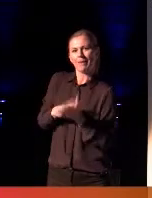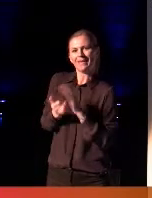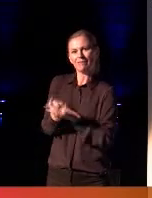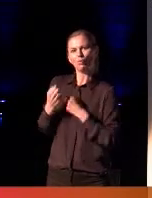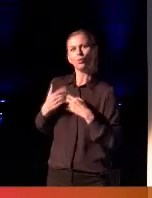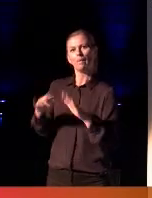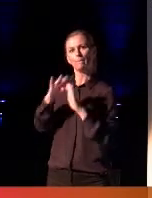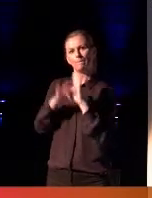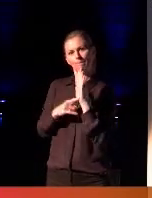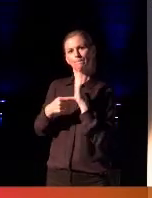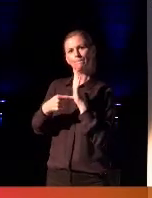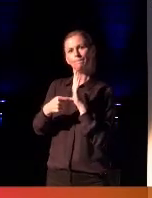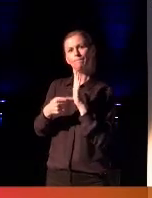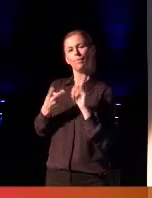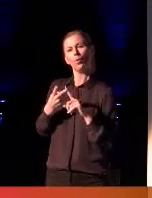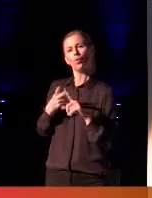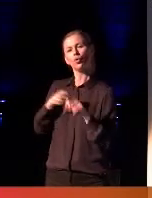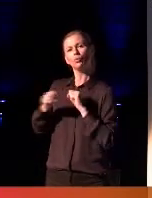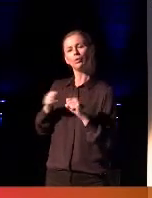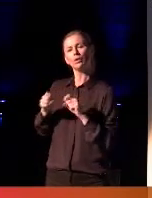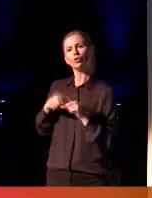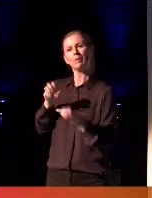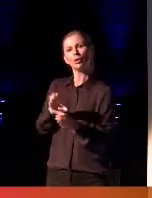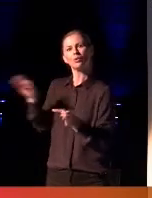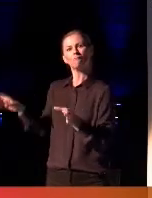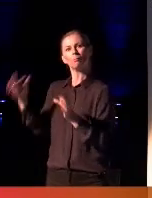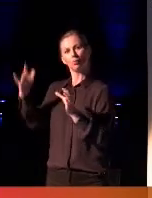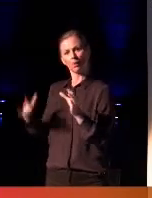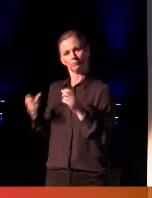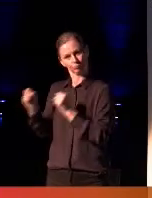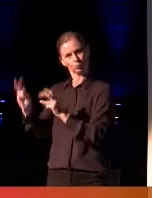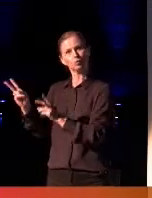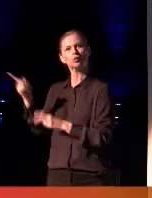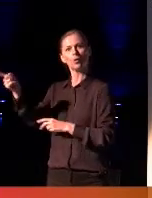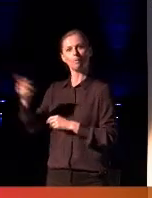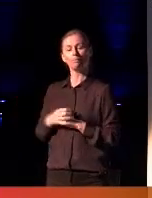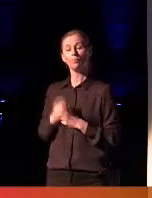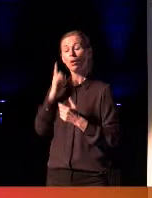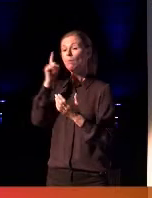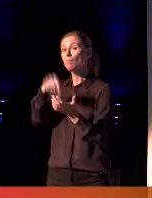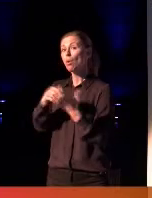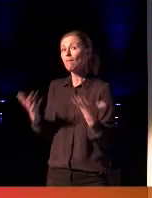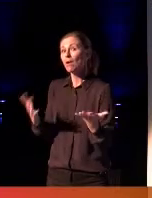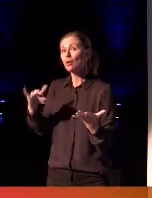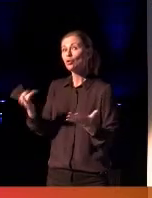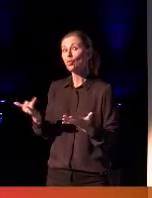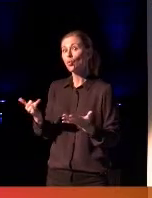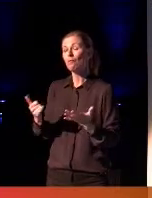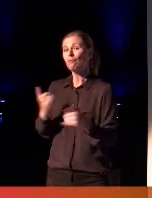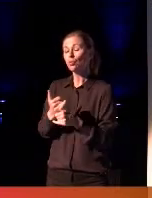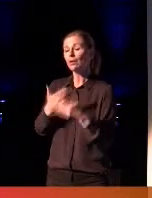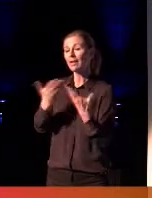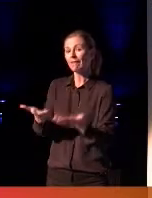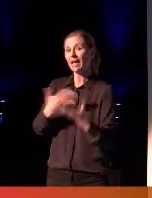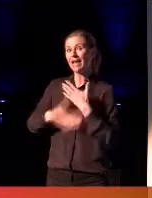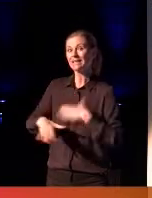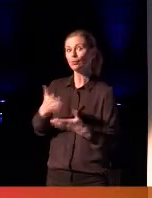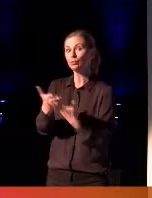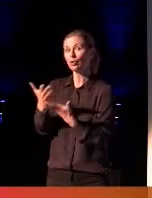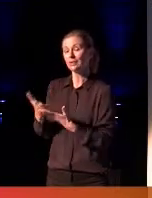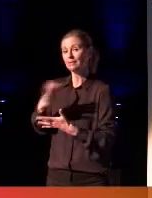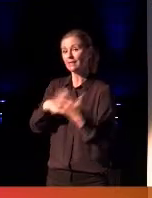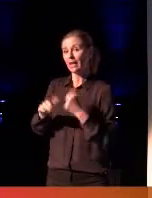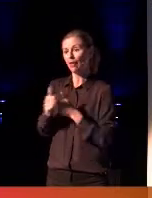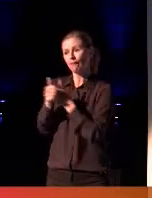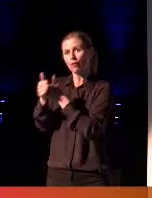av programmet, men også kommuner som utenfor programmet. Målet at dette her, den måten å levere helse- og omsorgstjenester på